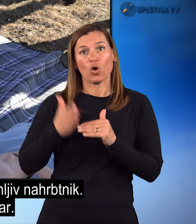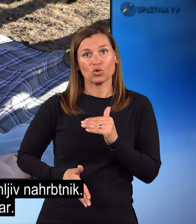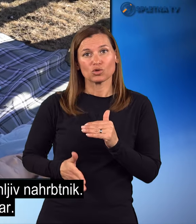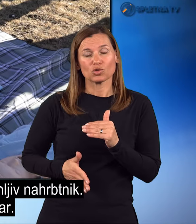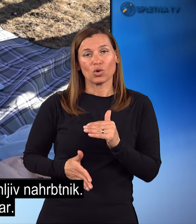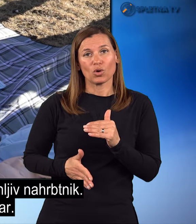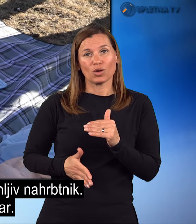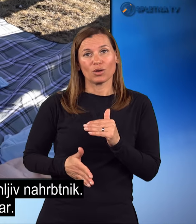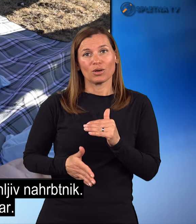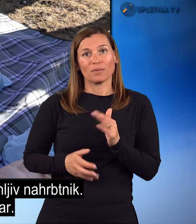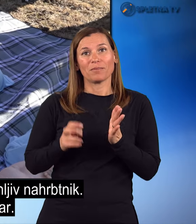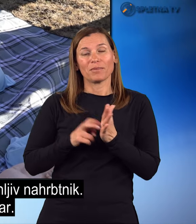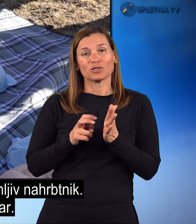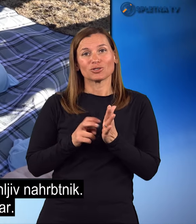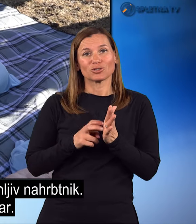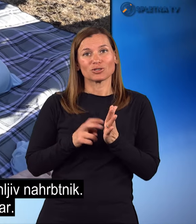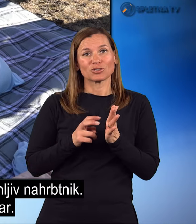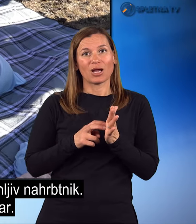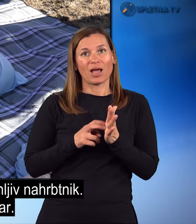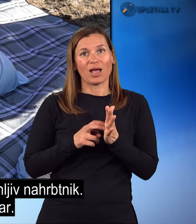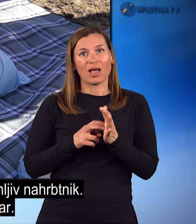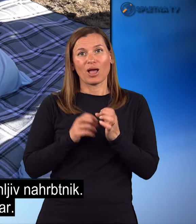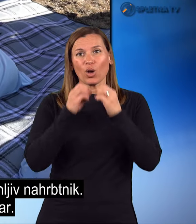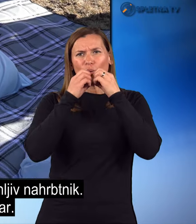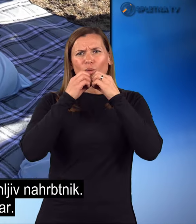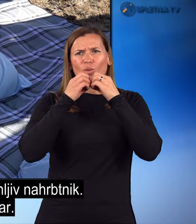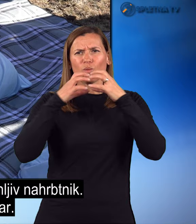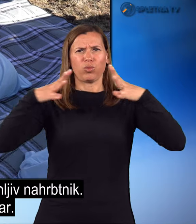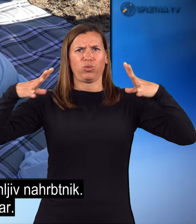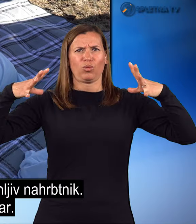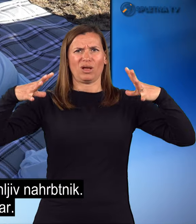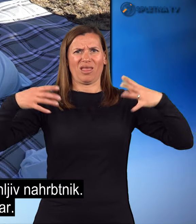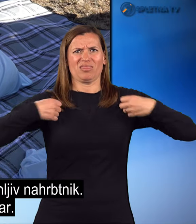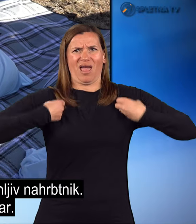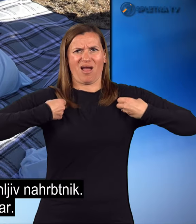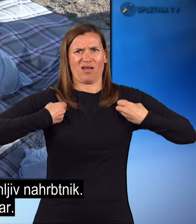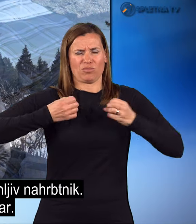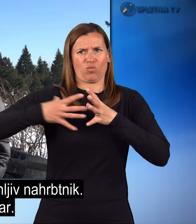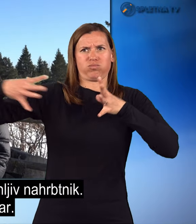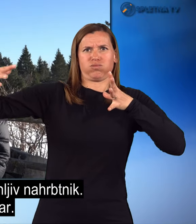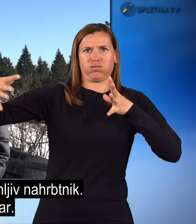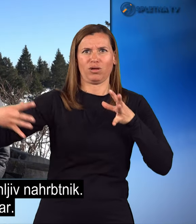Na koncu pa pač kot pika na i, ta napihljiv nahrbtnik, super